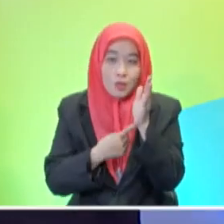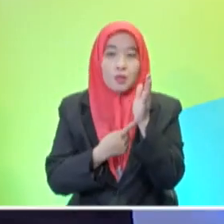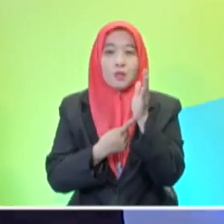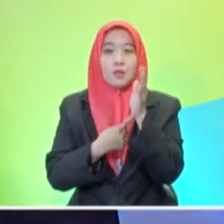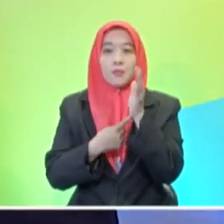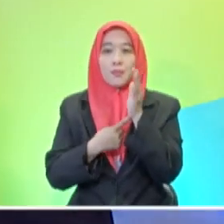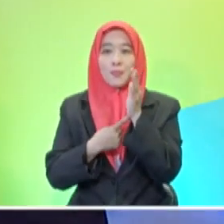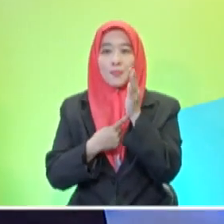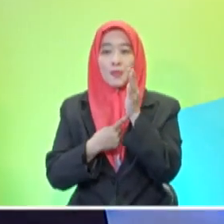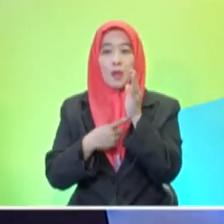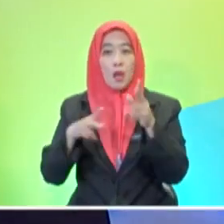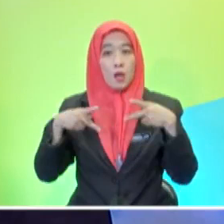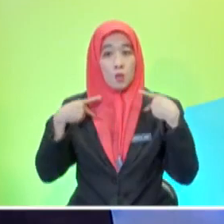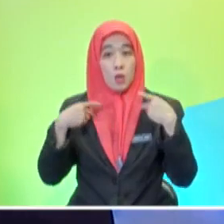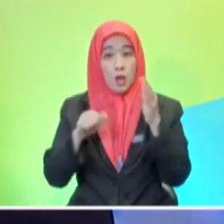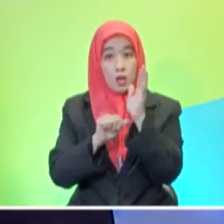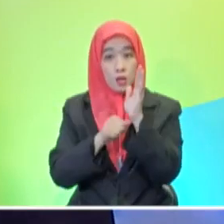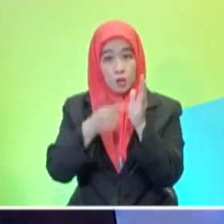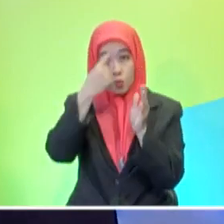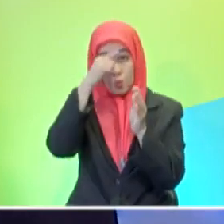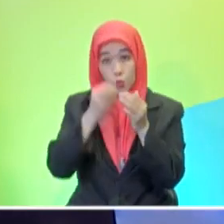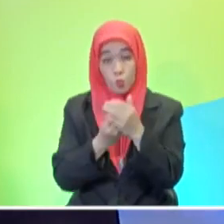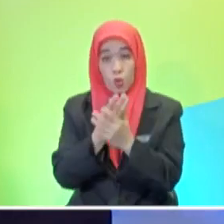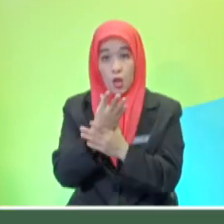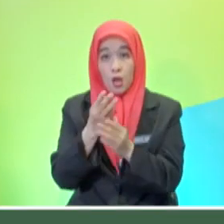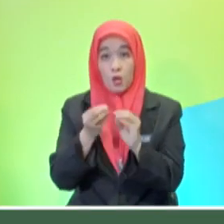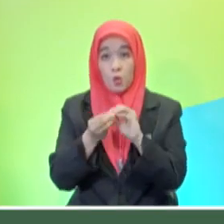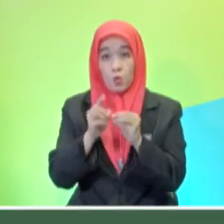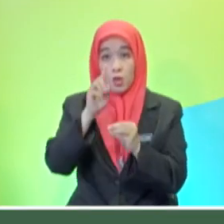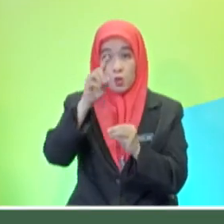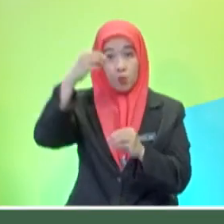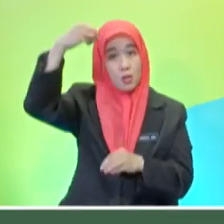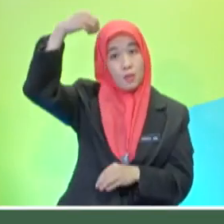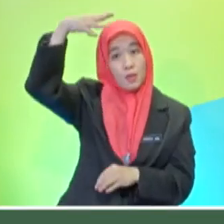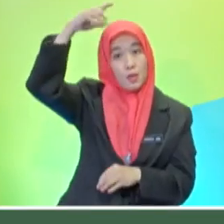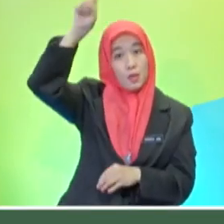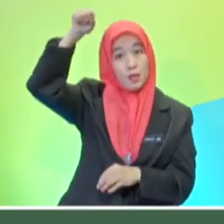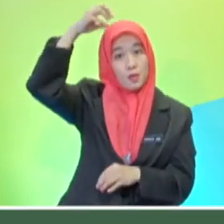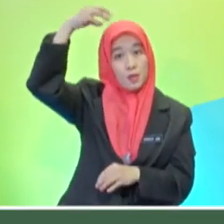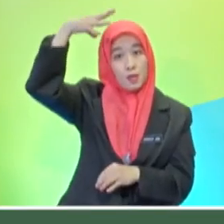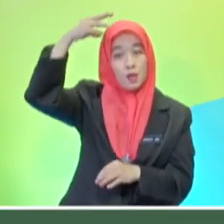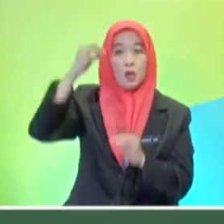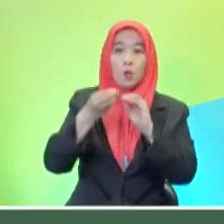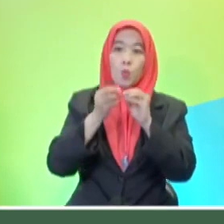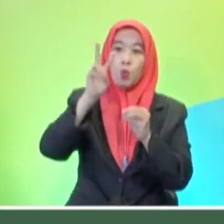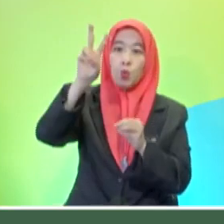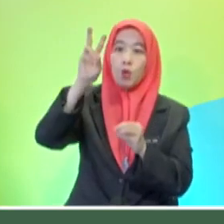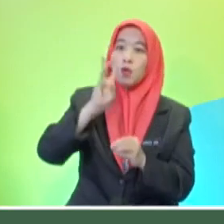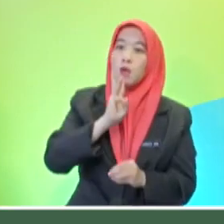Jadi keperluan asas bagi tumbuhan adalah yang pertama cahaya matahari, betul. Kemudian air dan